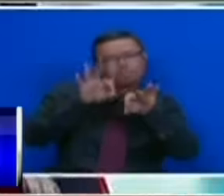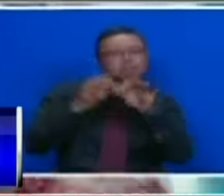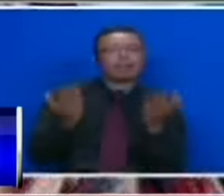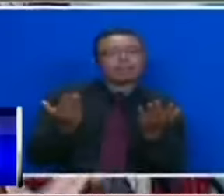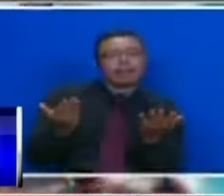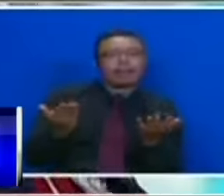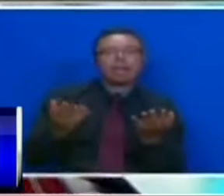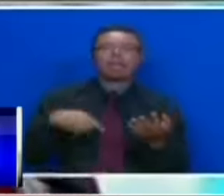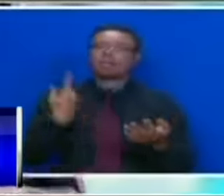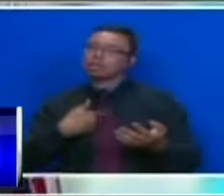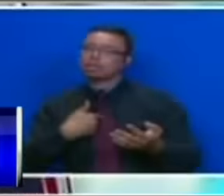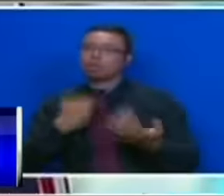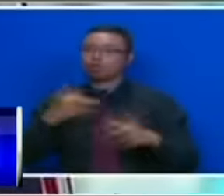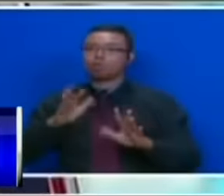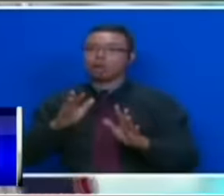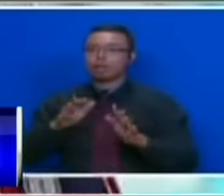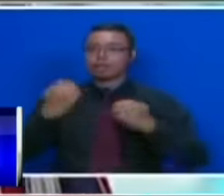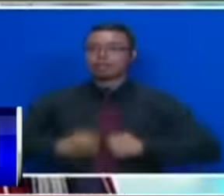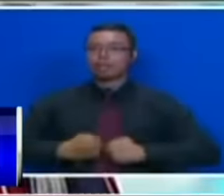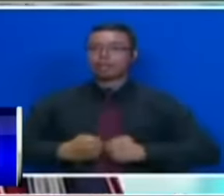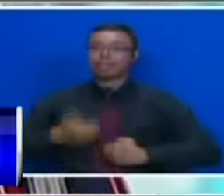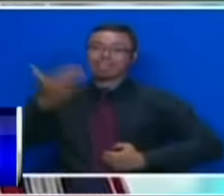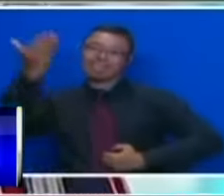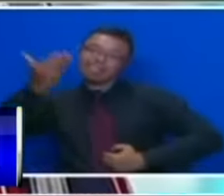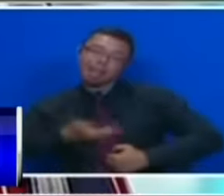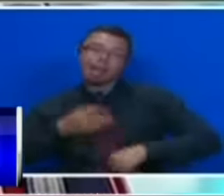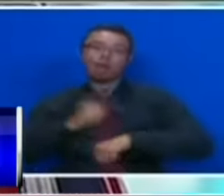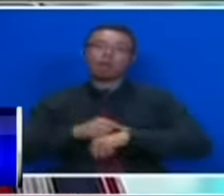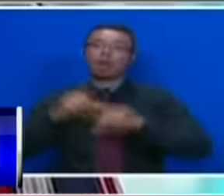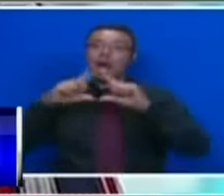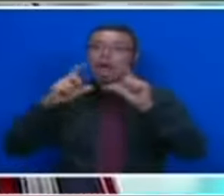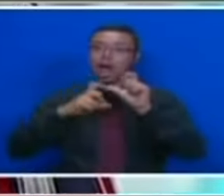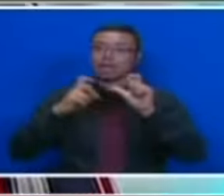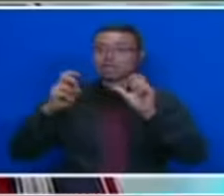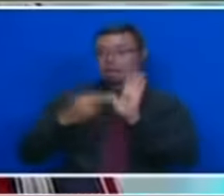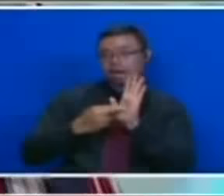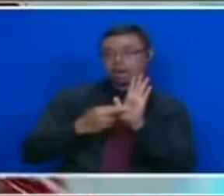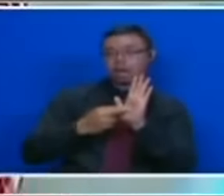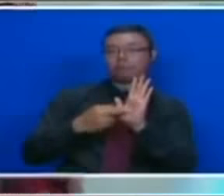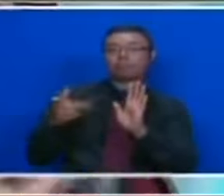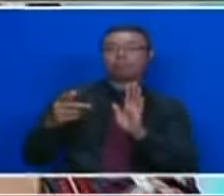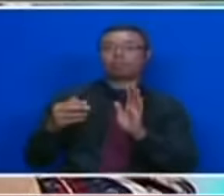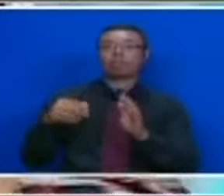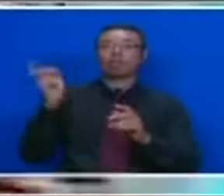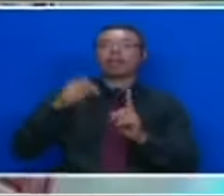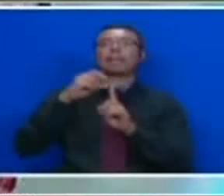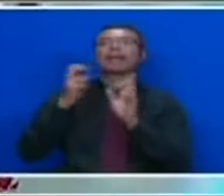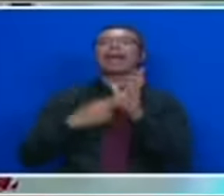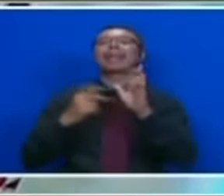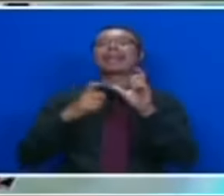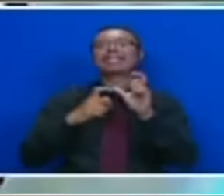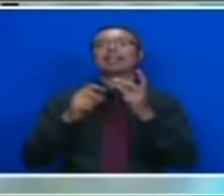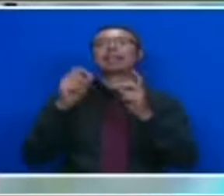kami sedang menyiapkan, menyongsong ketika ASN, aparatur sipil negara, terdiri dari PNS dan